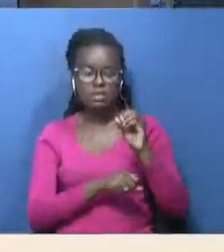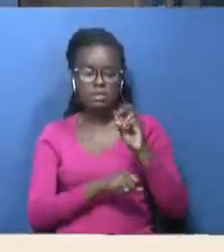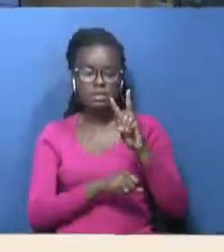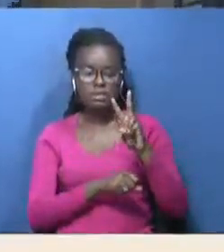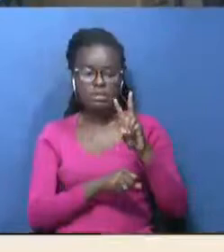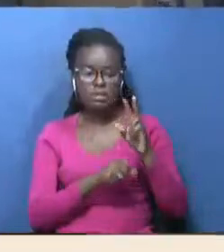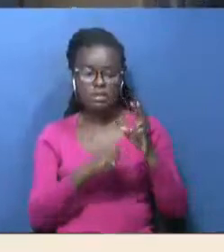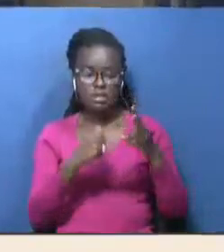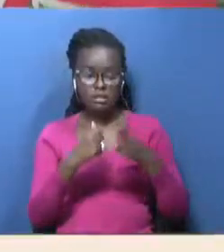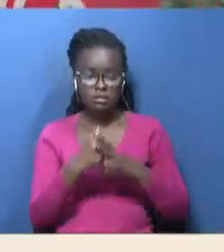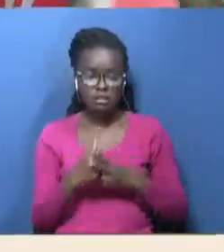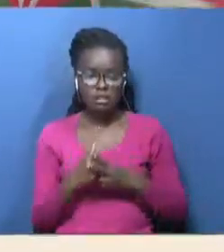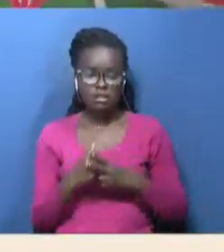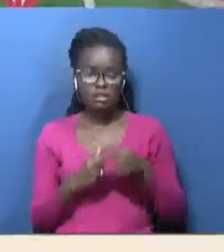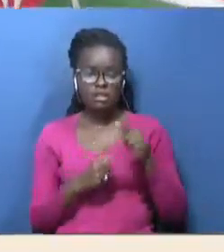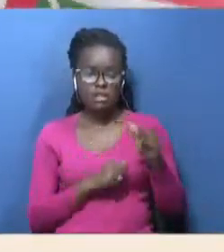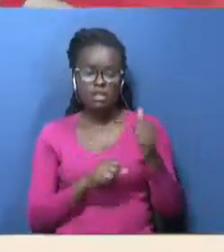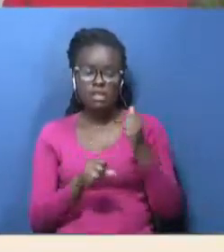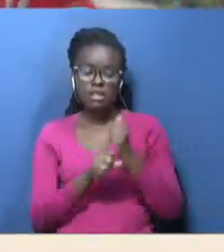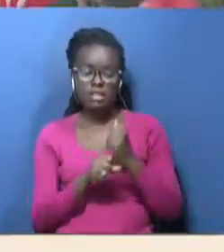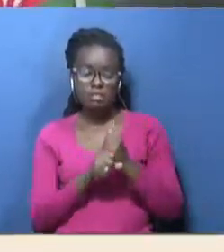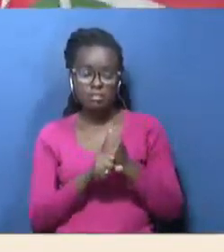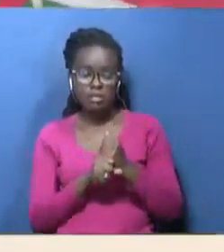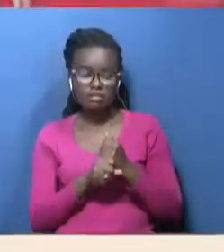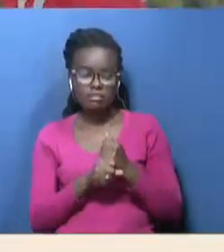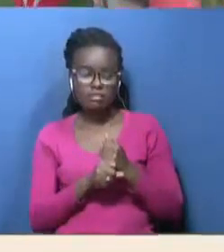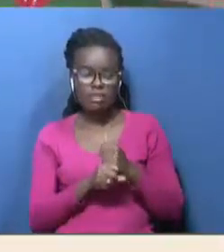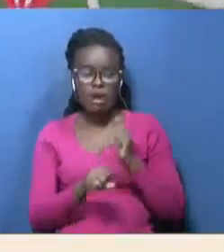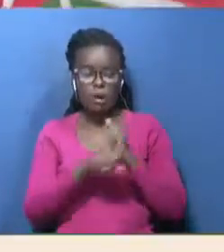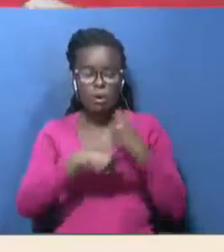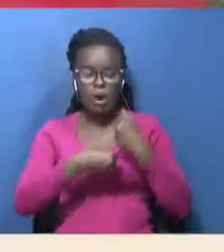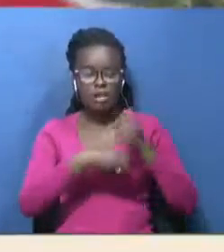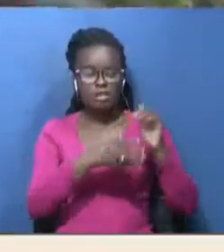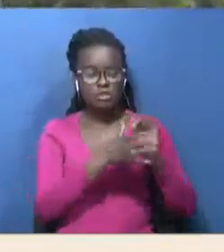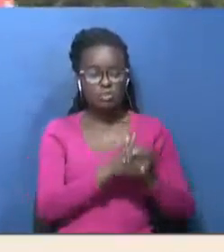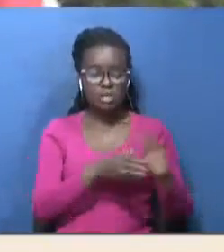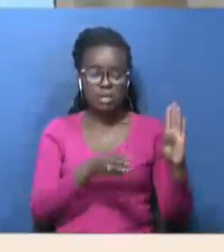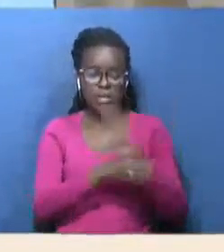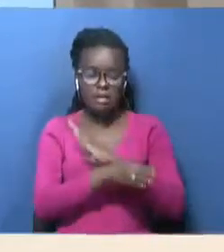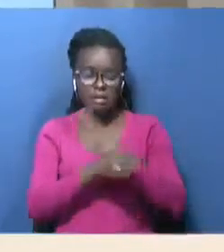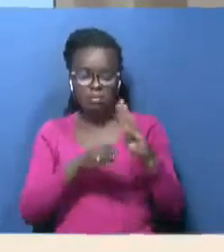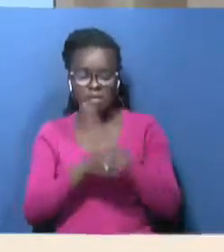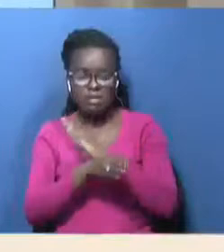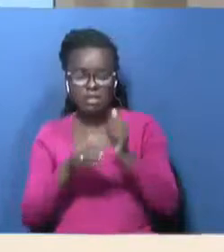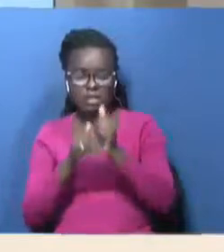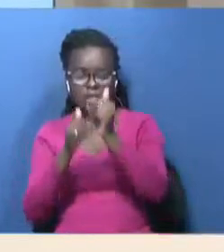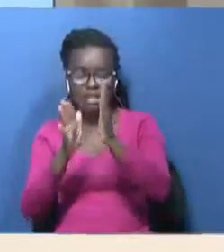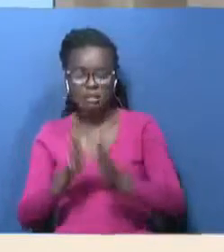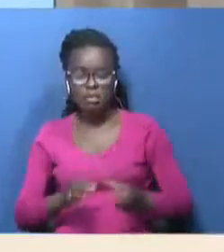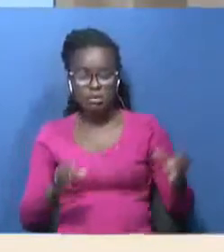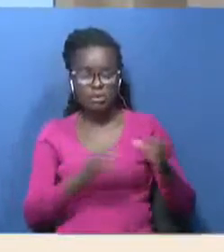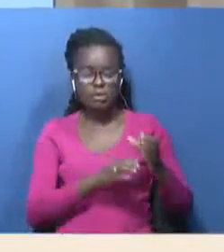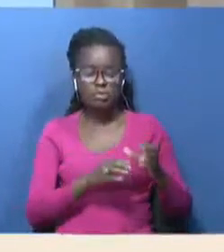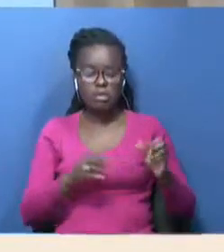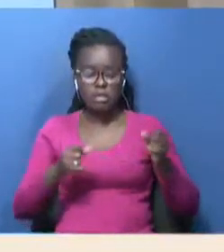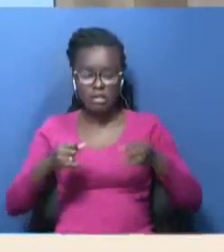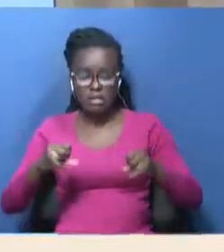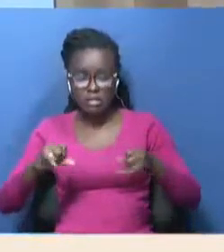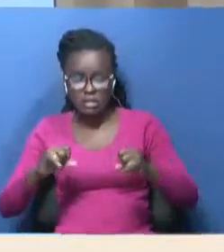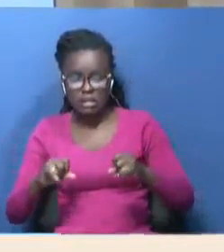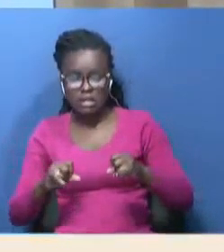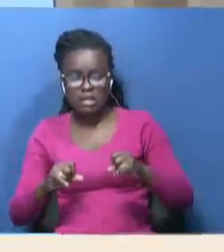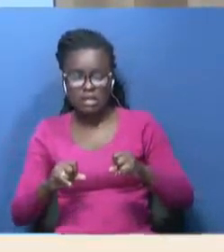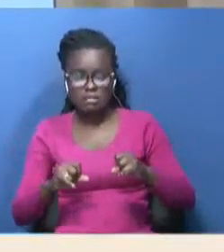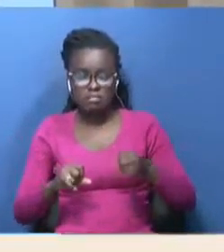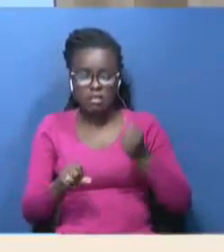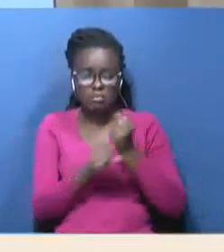2017, ũndũ ũrĩa ũcũngĩrĩirie mĩhang'o nyũmba-inĩ ya Jubilee kũhana gaturu hĩndĩ ya mahanda atongoria kĩama gĩkĩ makĩgeria gwetha njĩra cia